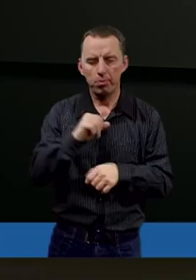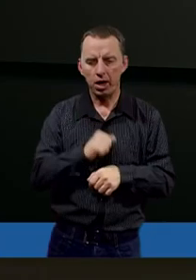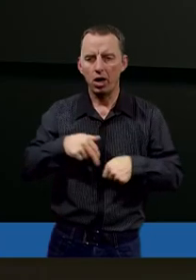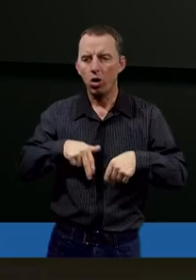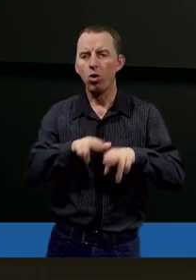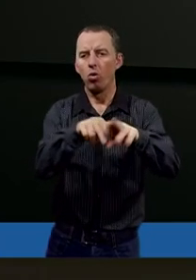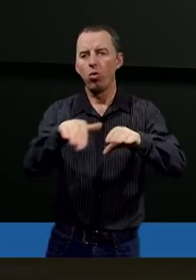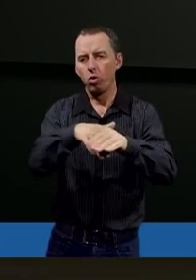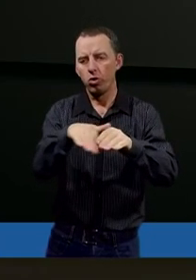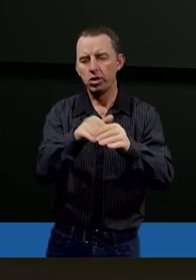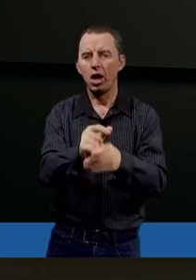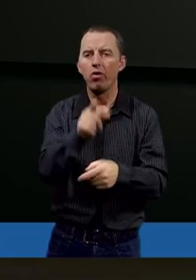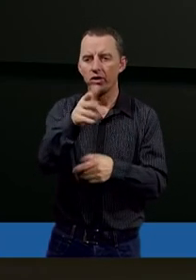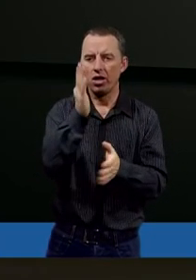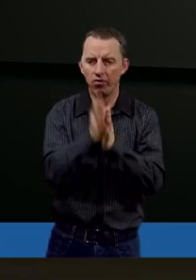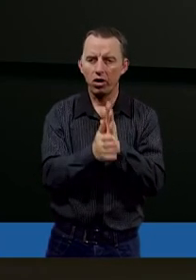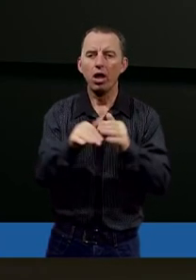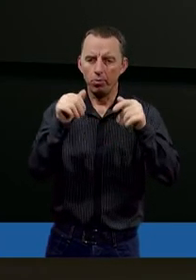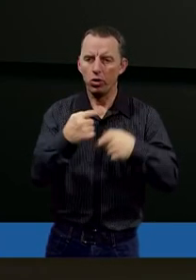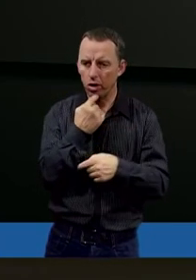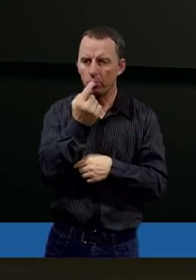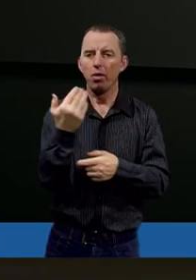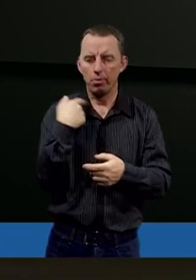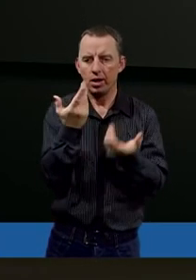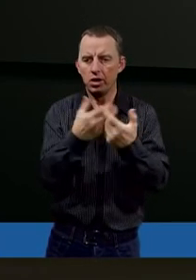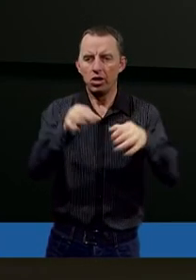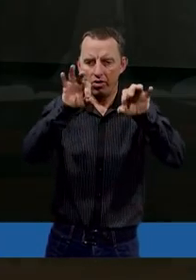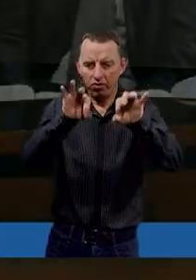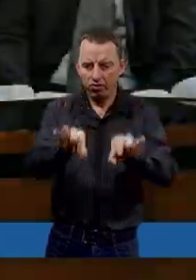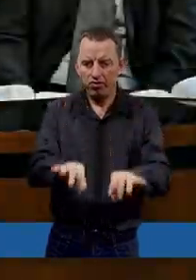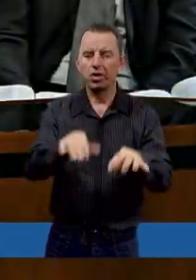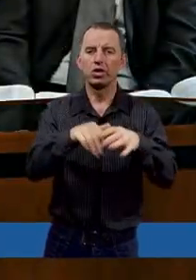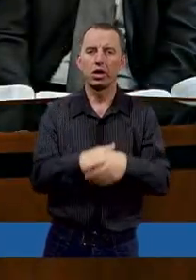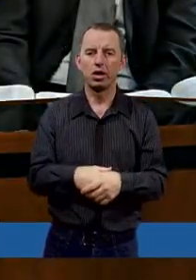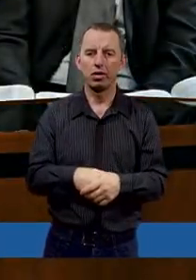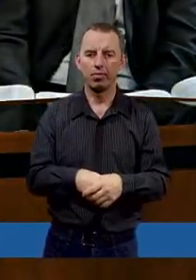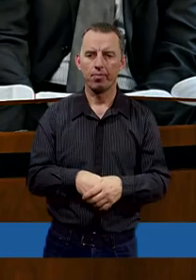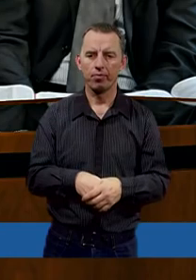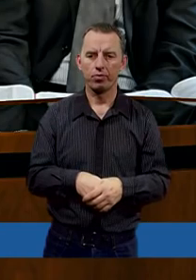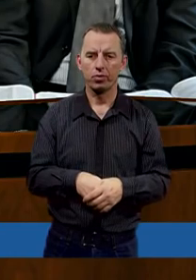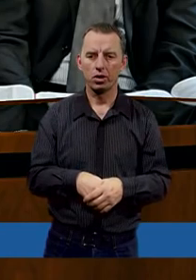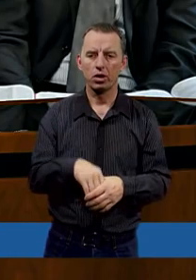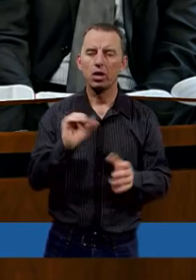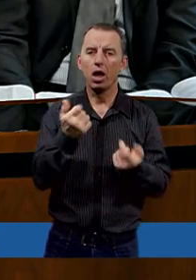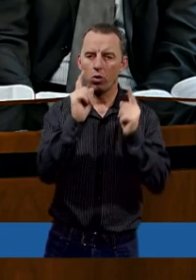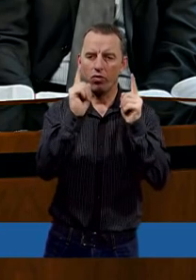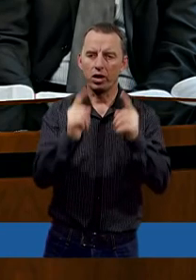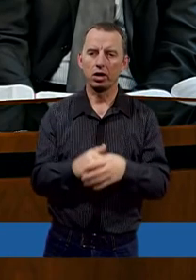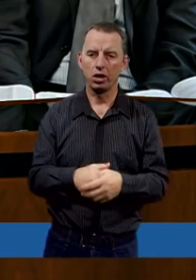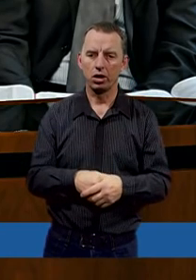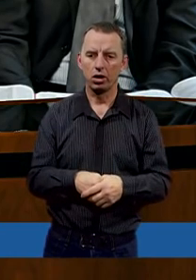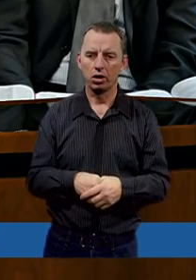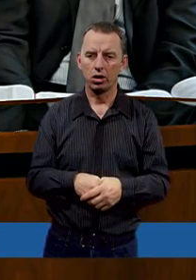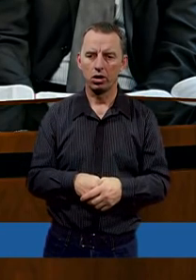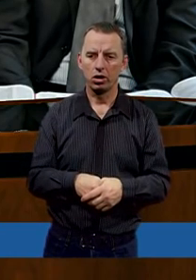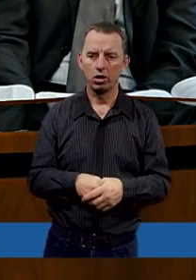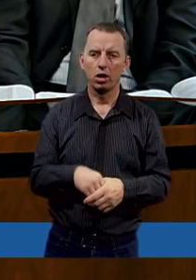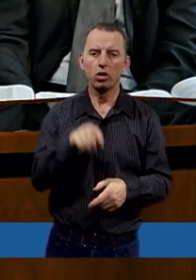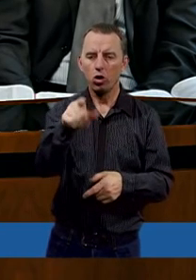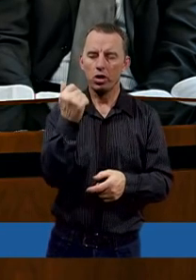udziału w tej wojnie, a umierają. Można powiedzieć, że byli niewinni? Co uważacie? Znaczy to jest